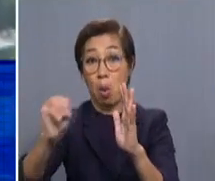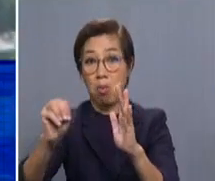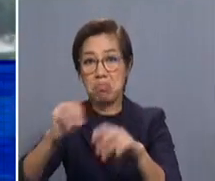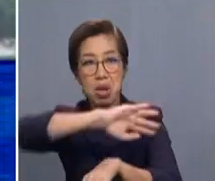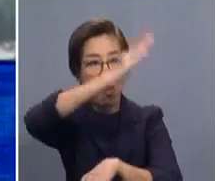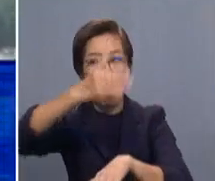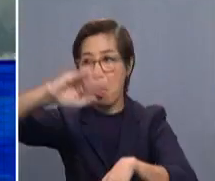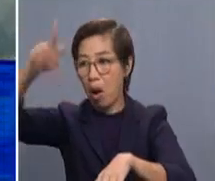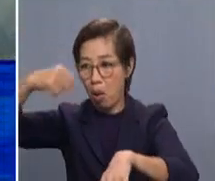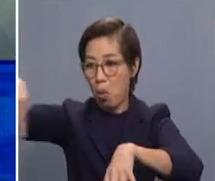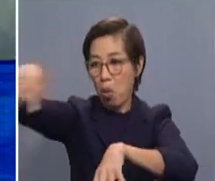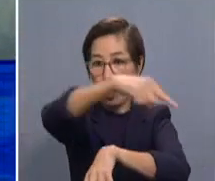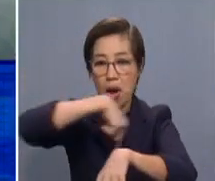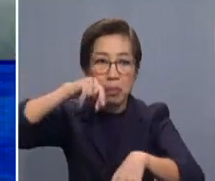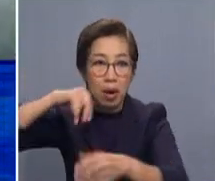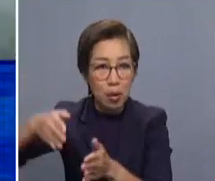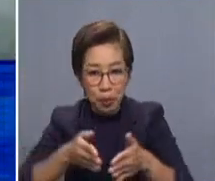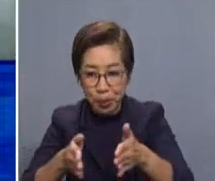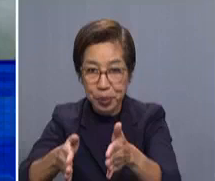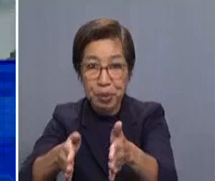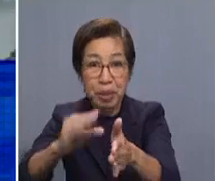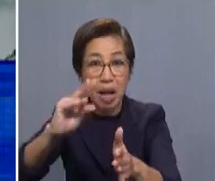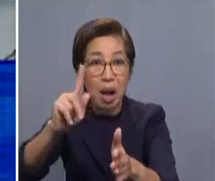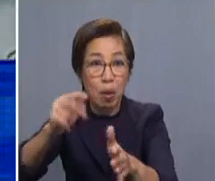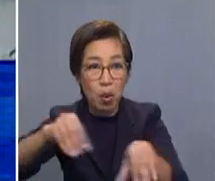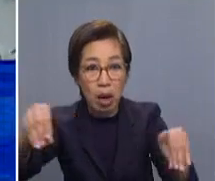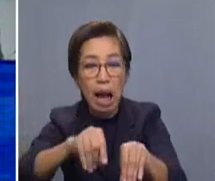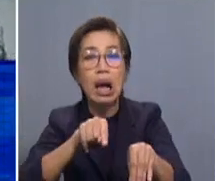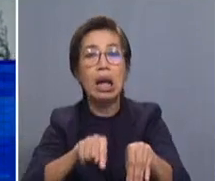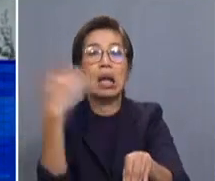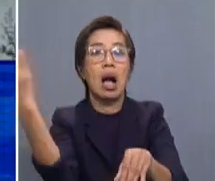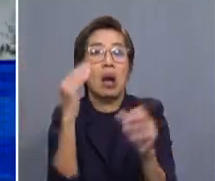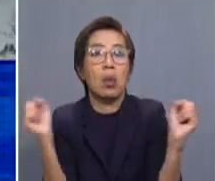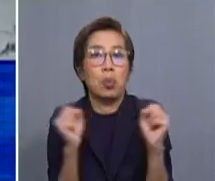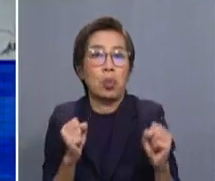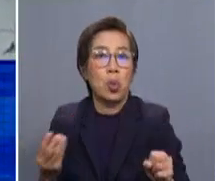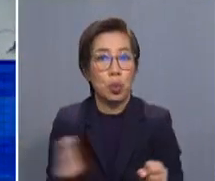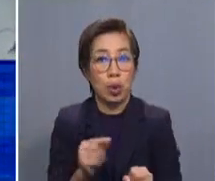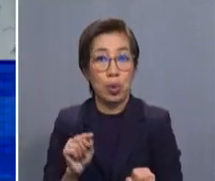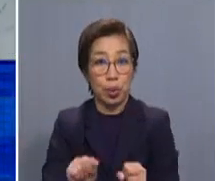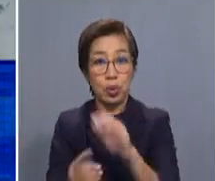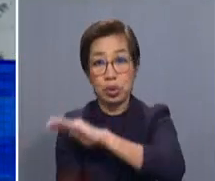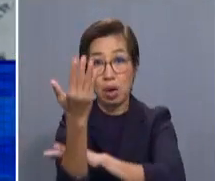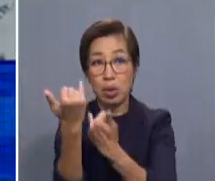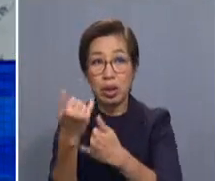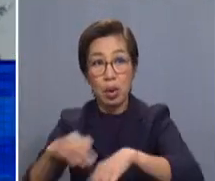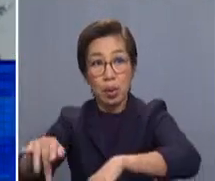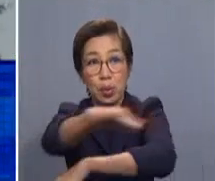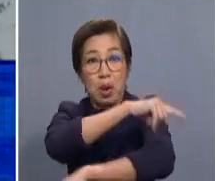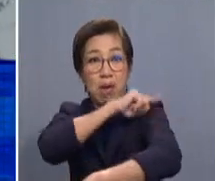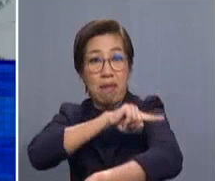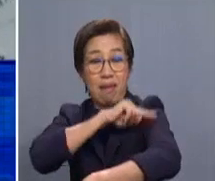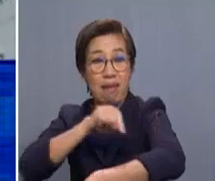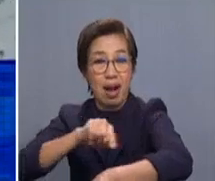รอบค่ะแล้วก็อยู่ติดกับแม่น้ำโขงนะทำให้อากาศหนาวเย็นเร็วกว่าพื้นที่อื่นๆของจังหวัดหนองคายเช้าวันนี้เกิดทะเลหมอก